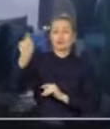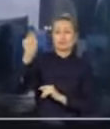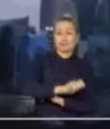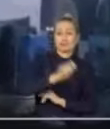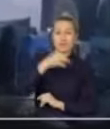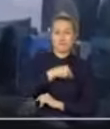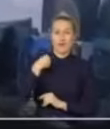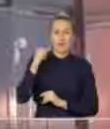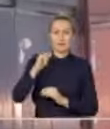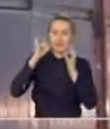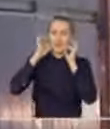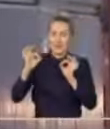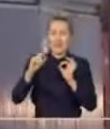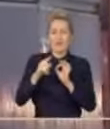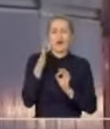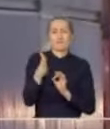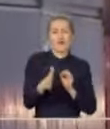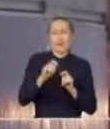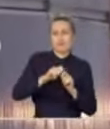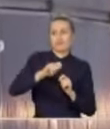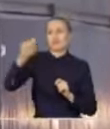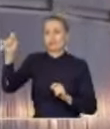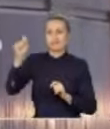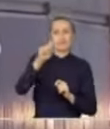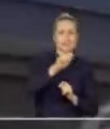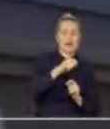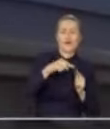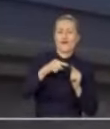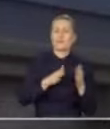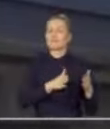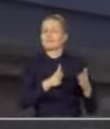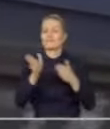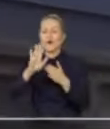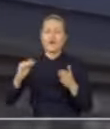Polskę z Chinami. Trasa, którą pokonuje, określana jest jako nowy